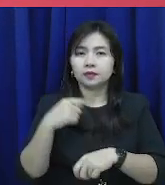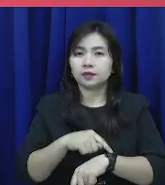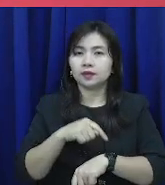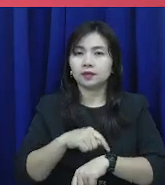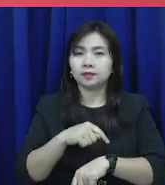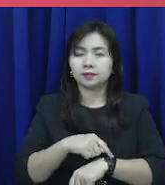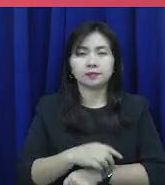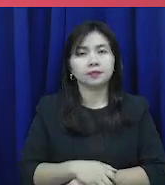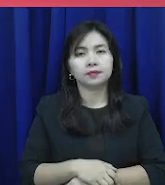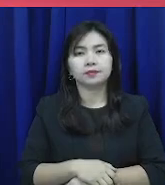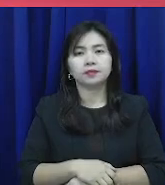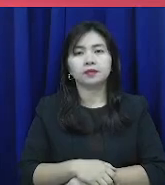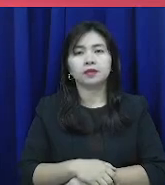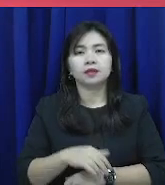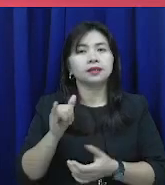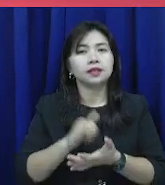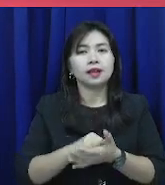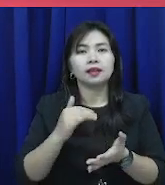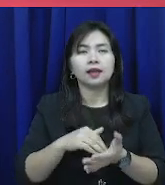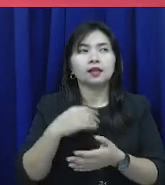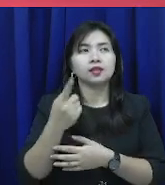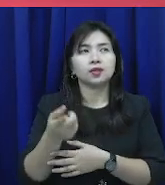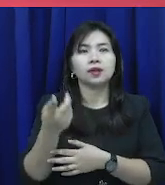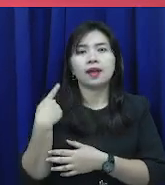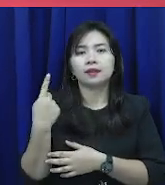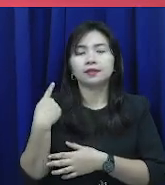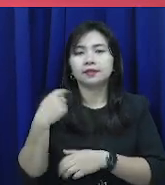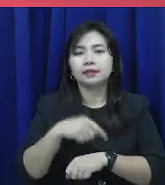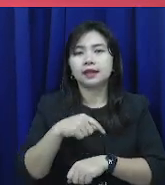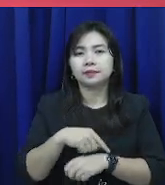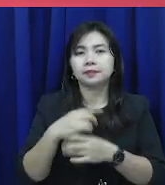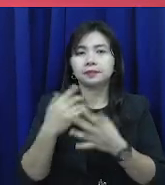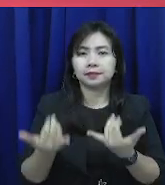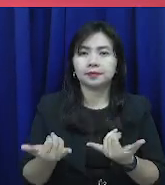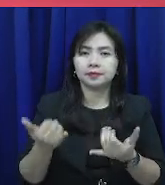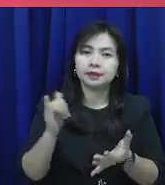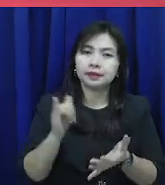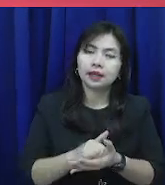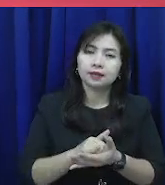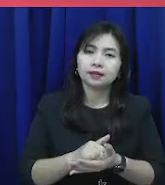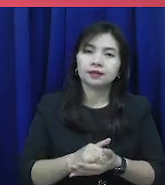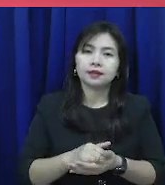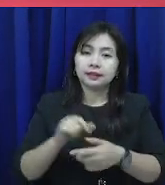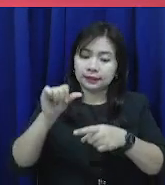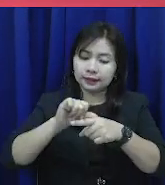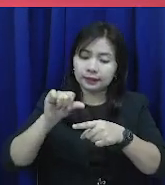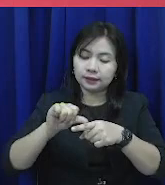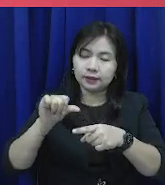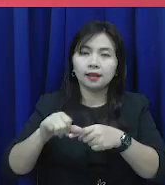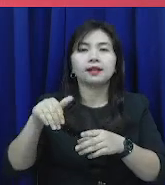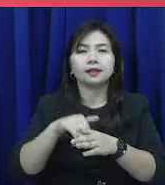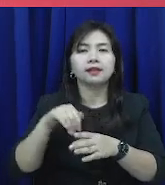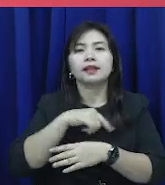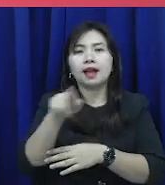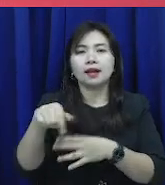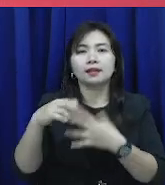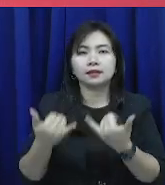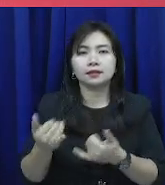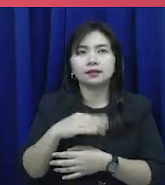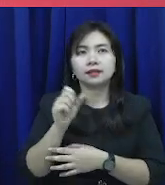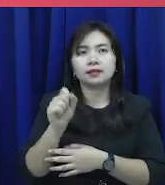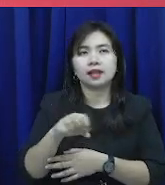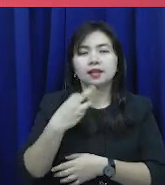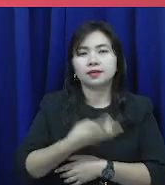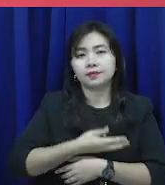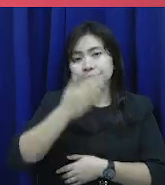inuulit ko po that there Might Be times breen na yyung seed nasa sa atin na eh we all know the fact that